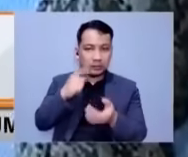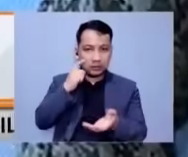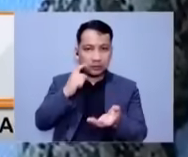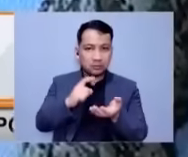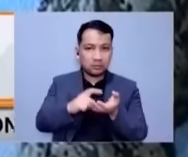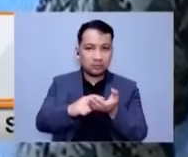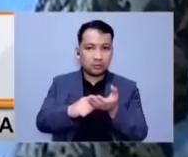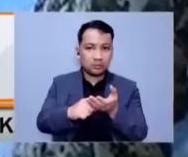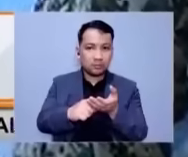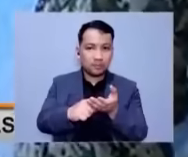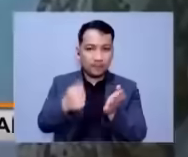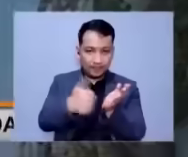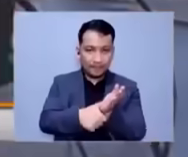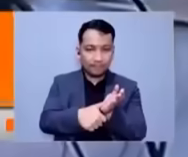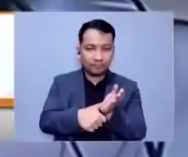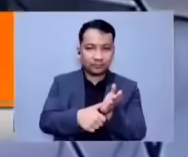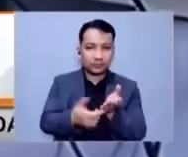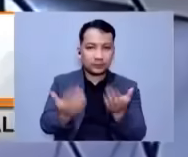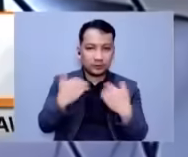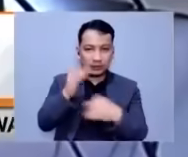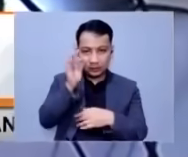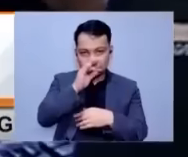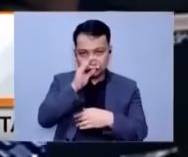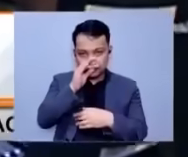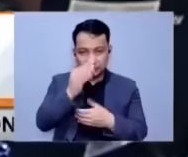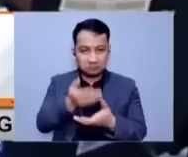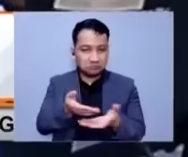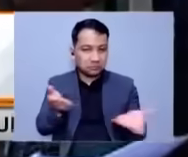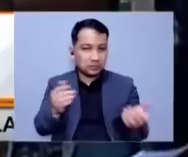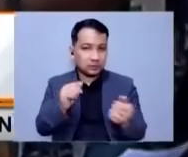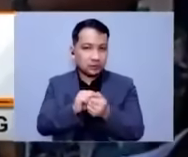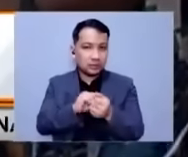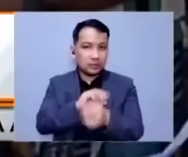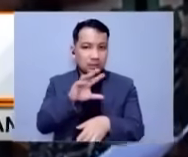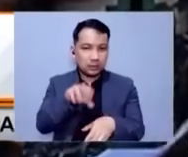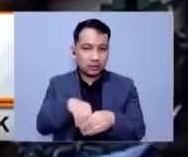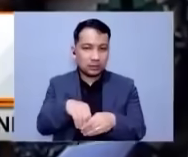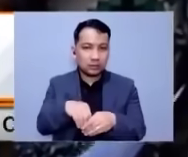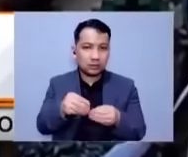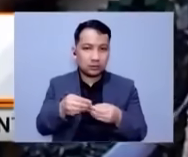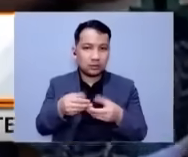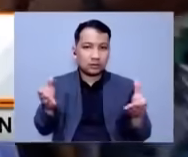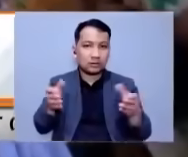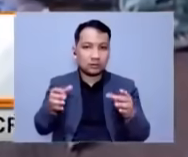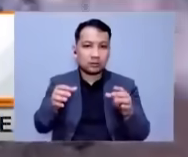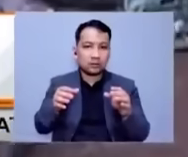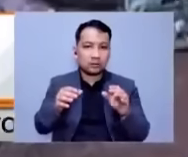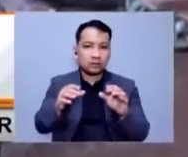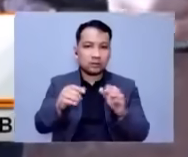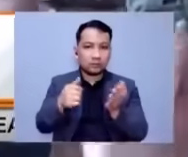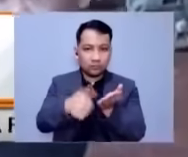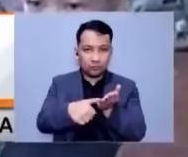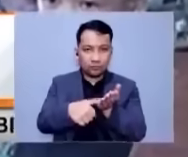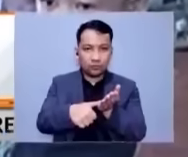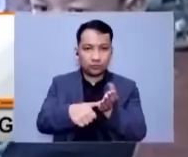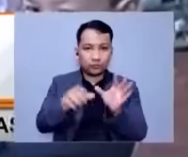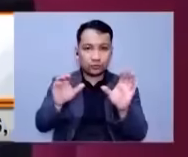pagpaparehistro ng mga Pilipino. Kasama rin dito ang pamimigay ng voter certification. Yan ang